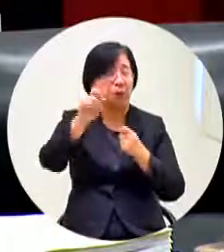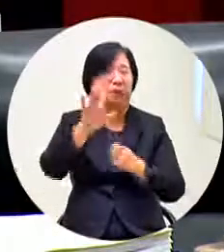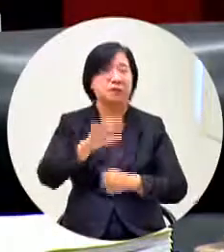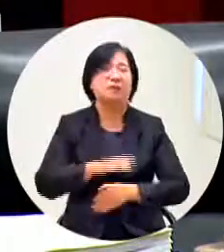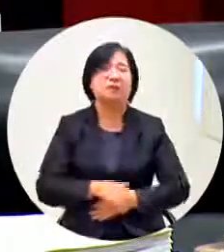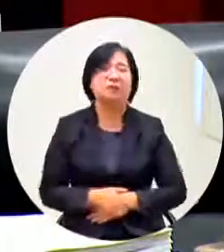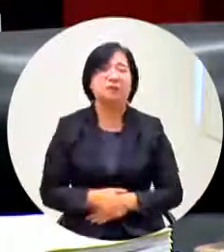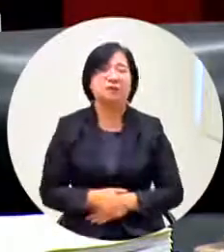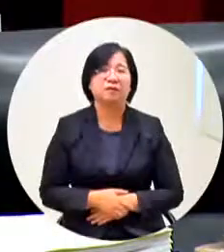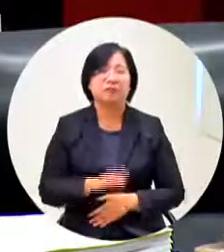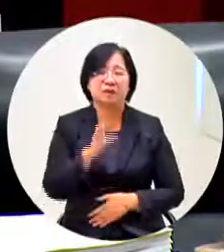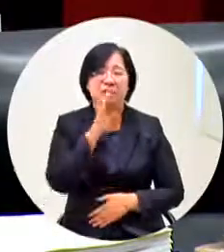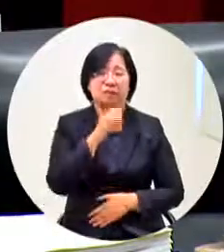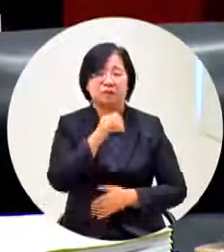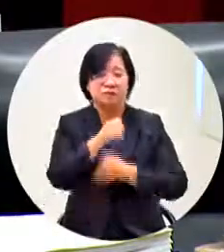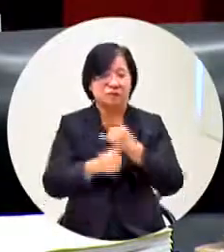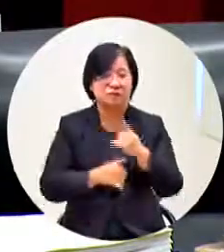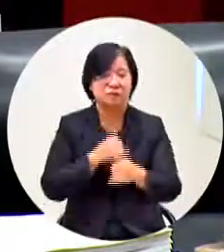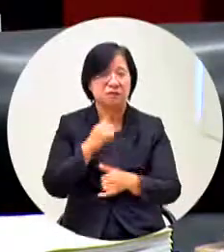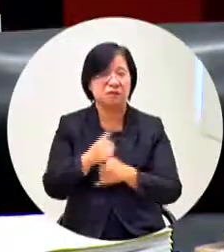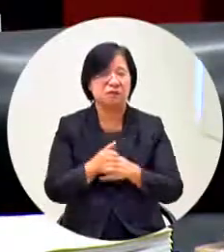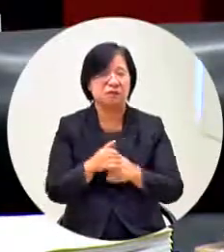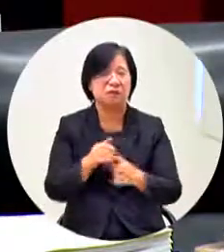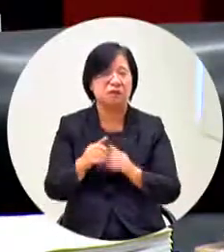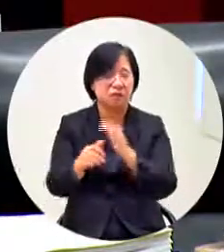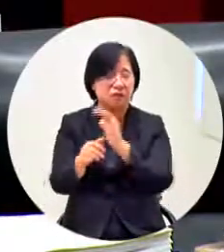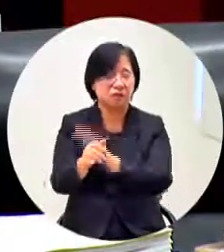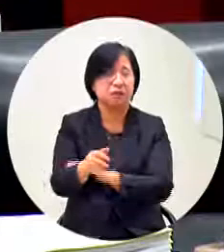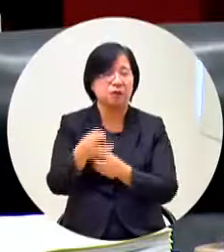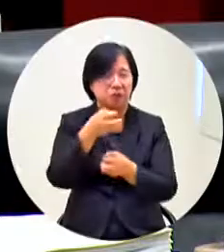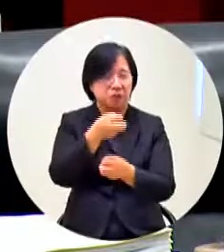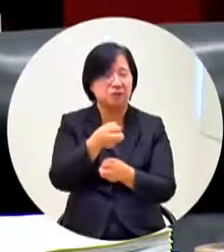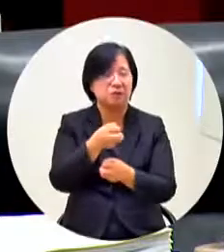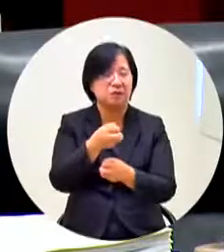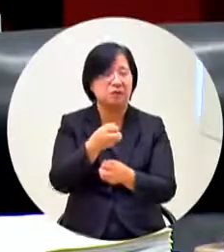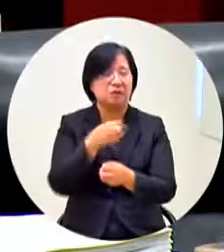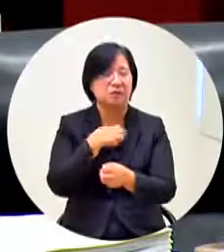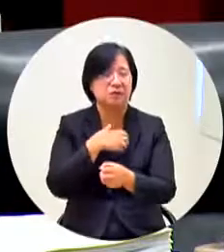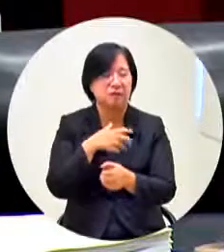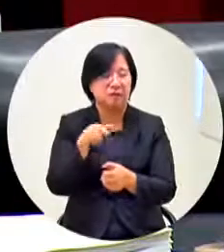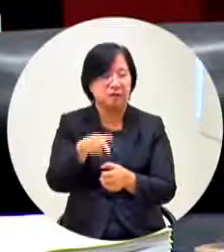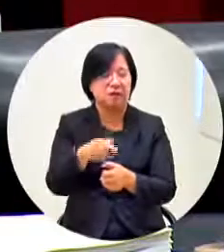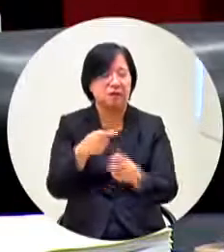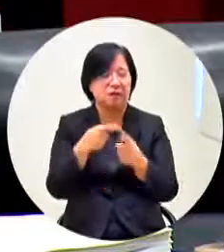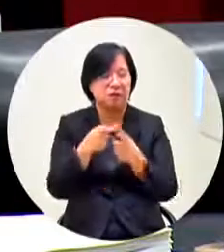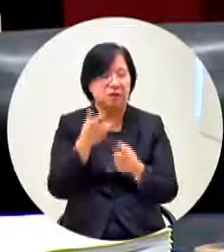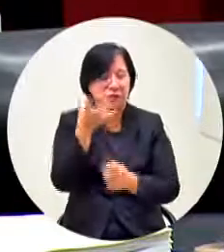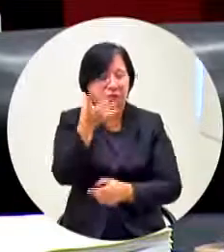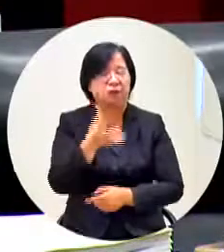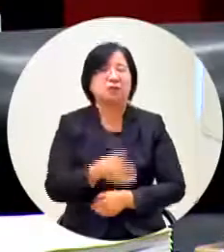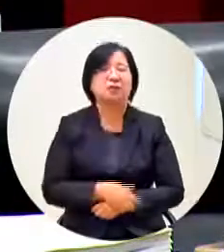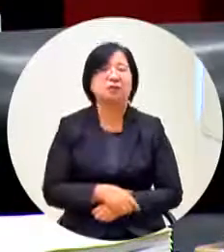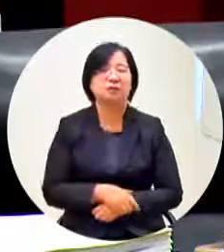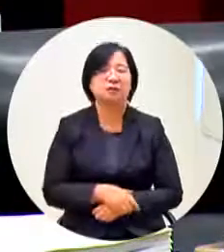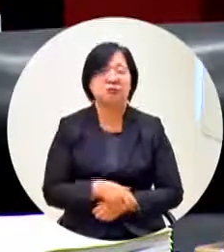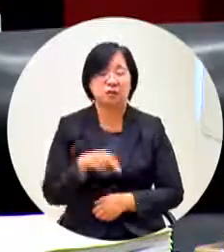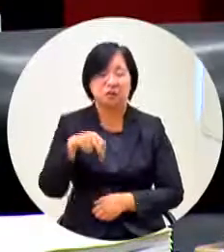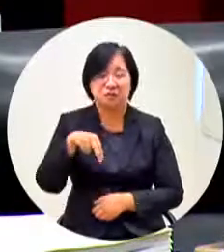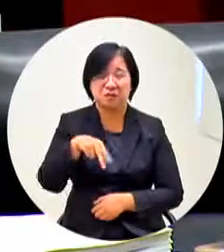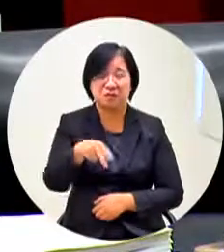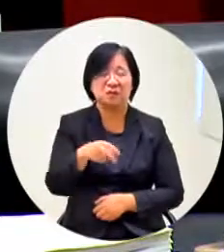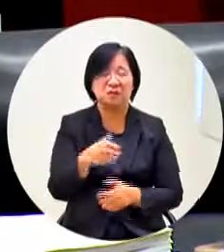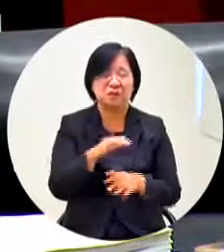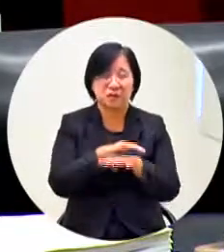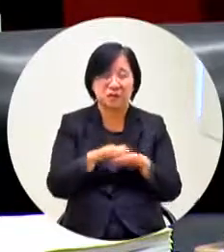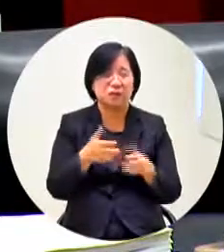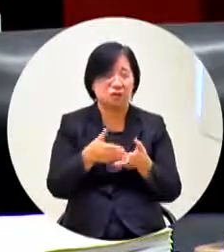这个是我们生活机能在右昌是最好的、最密集的一个地方，所以这个行的安全相当的重要。人行